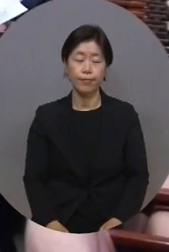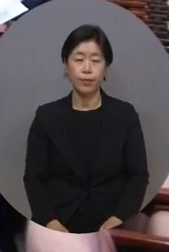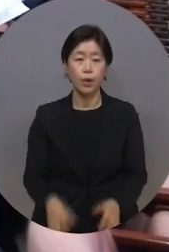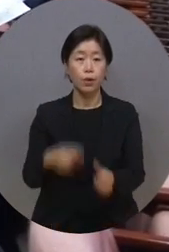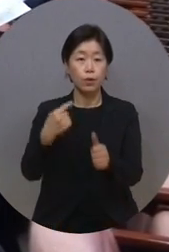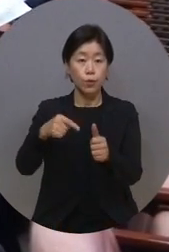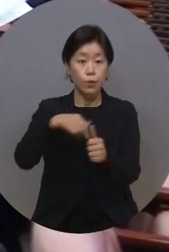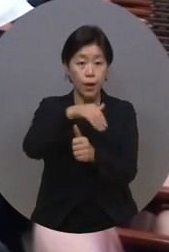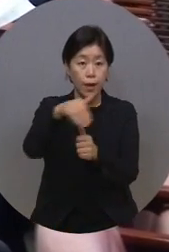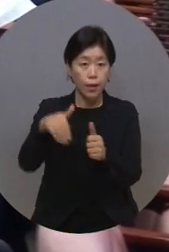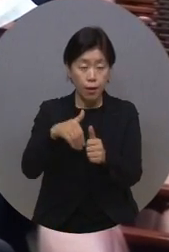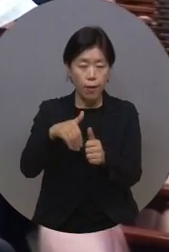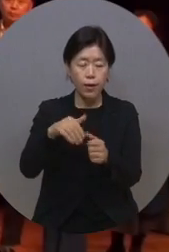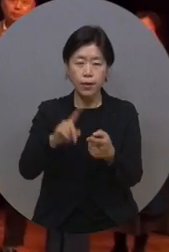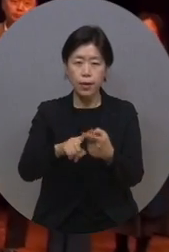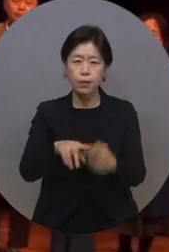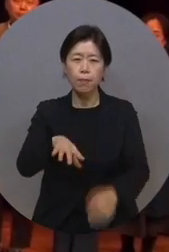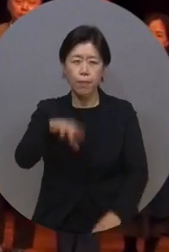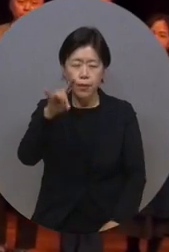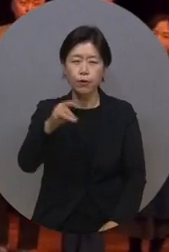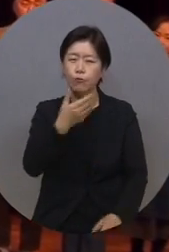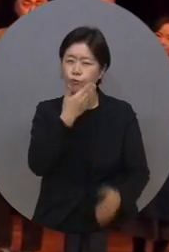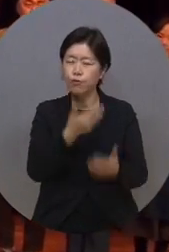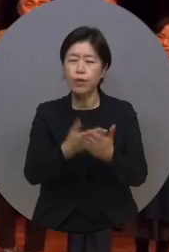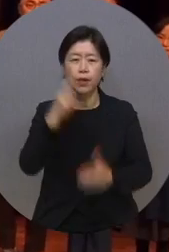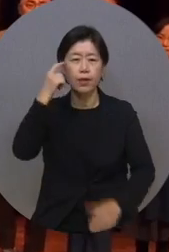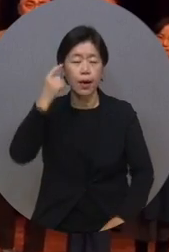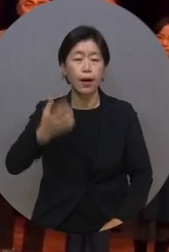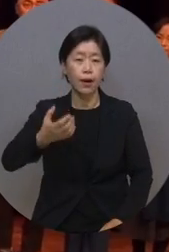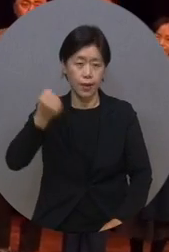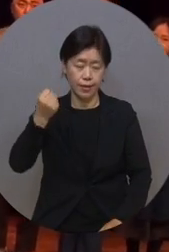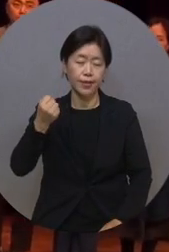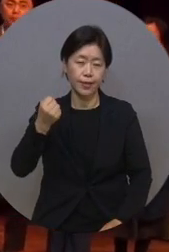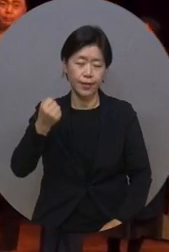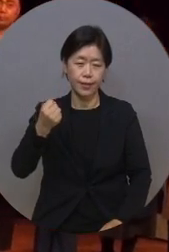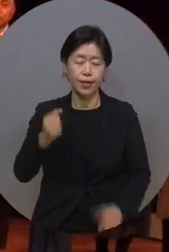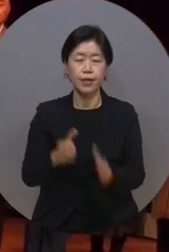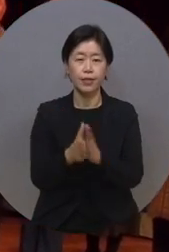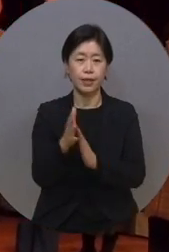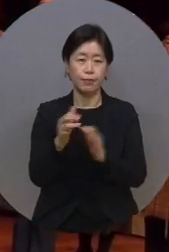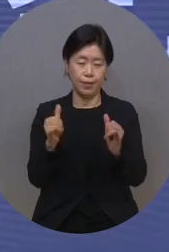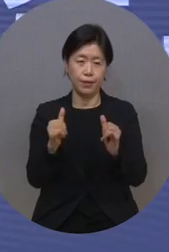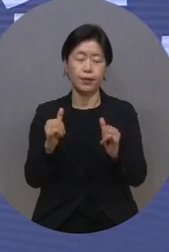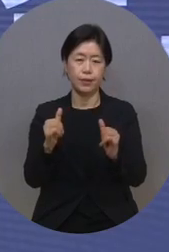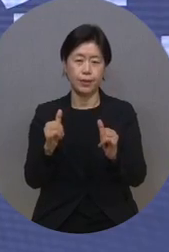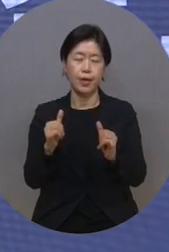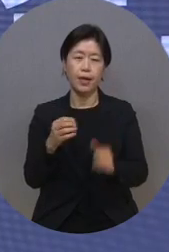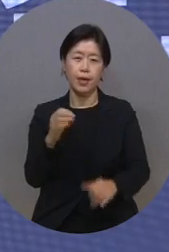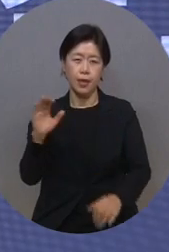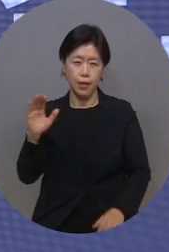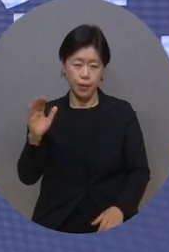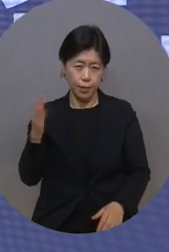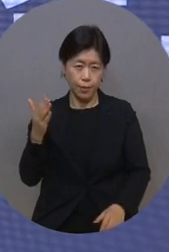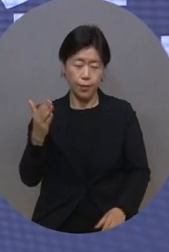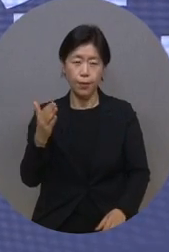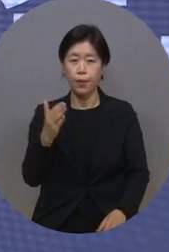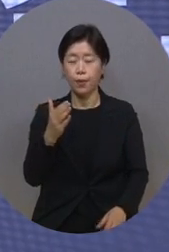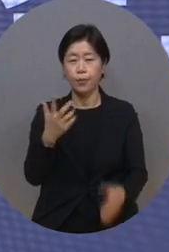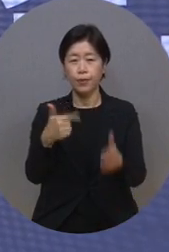환경 조성이 우선순위여야 한다는 현장의 소리를 듣는 시민의 대표, 시의회가 교육 발전과